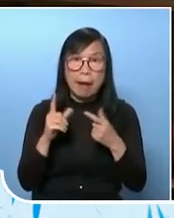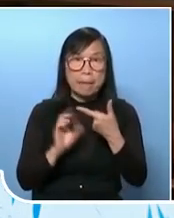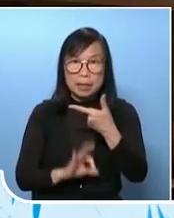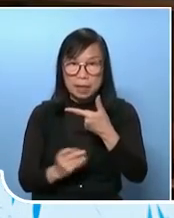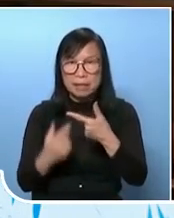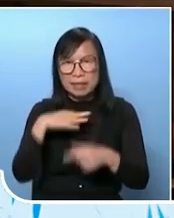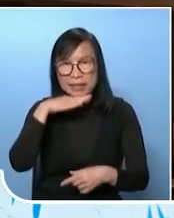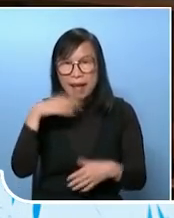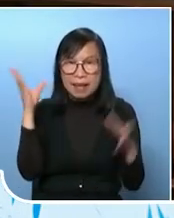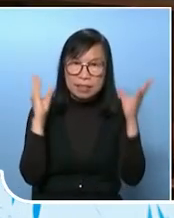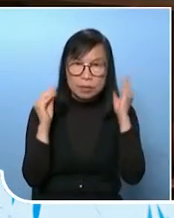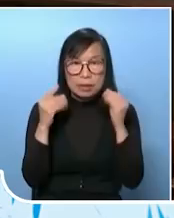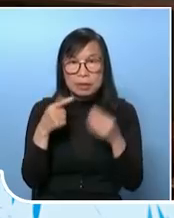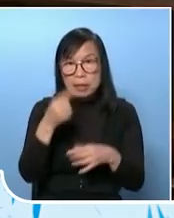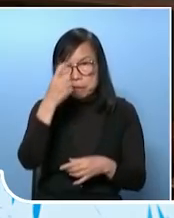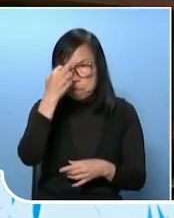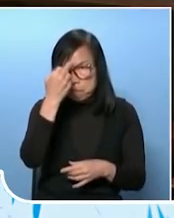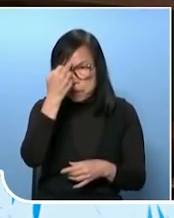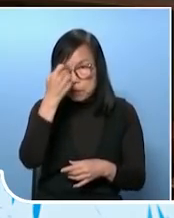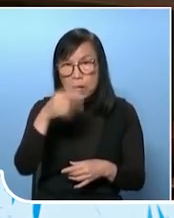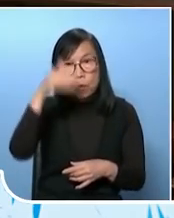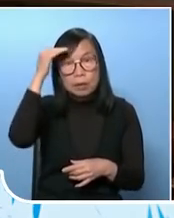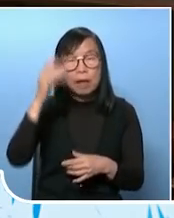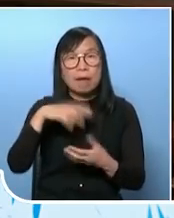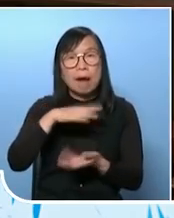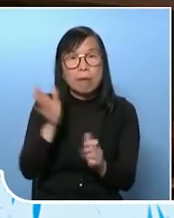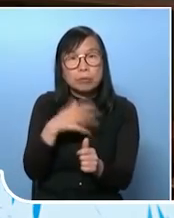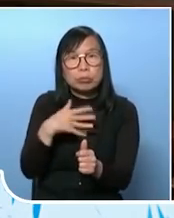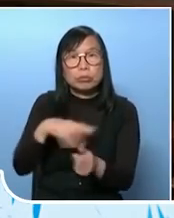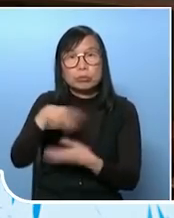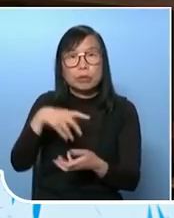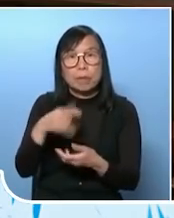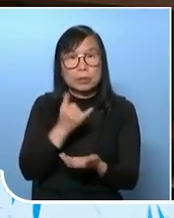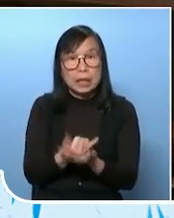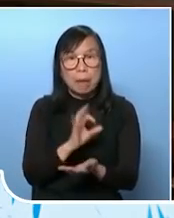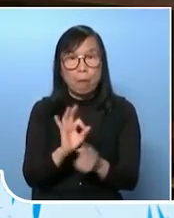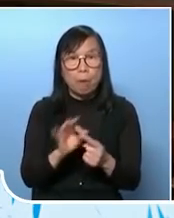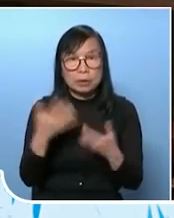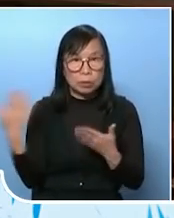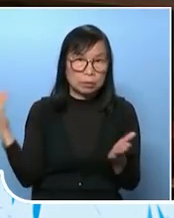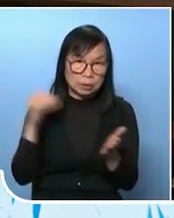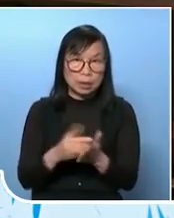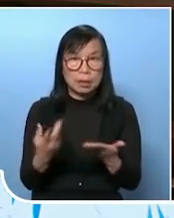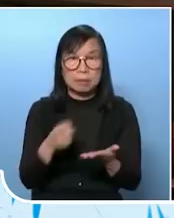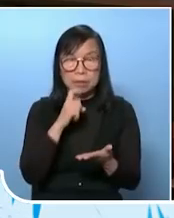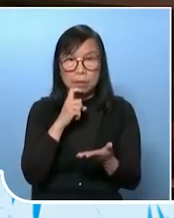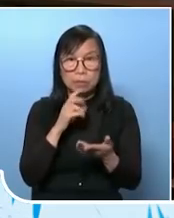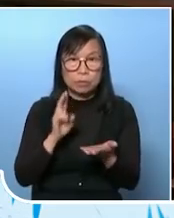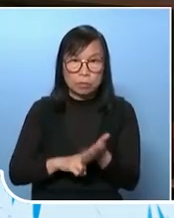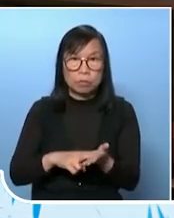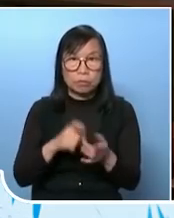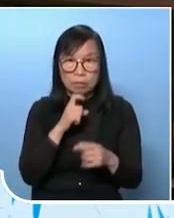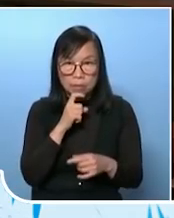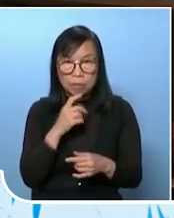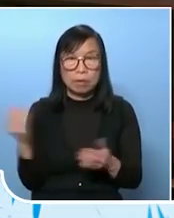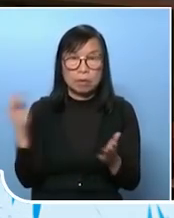假消息直接導致仇警煽動暴亂，明明沒有死人，但到今天竟然都有人相信有。過去一